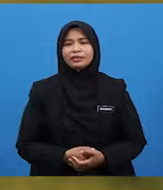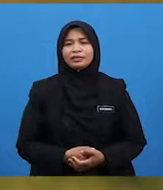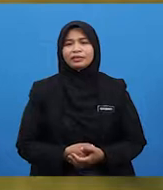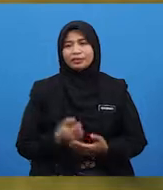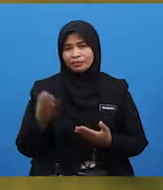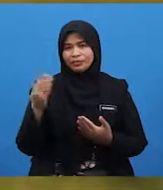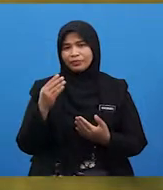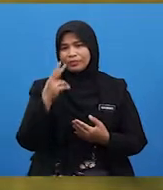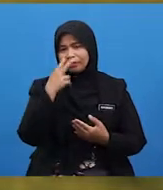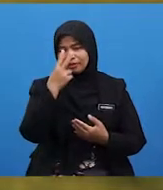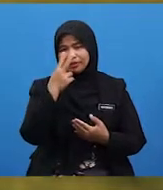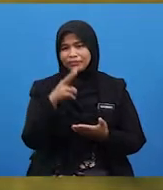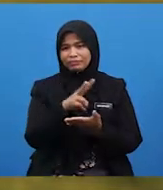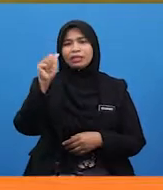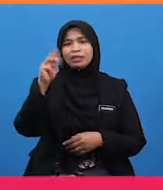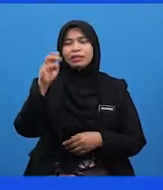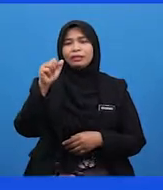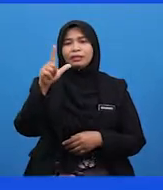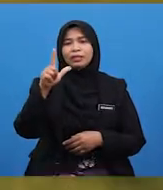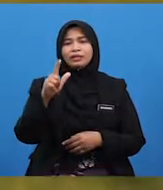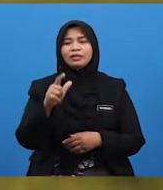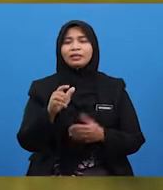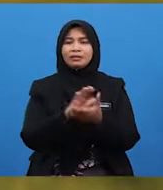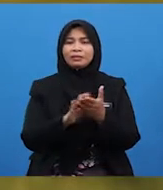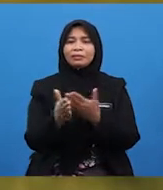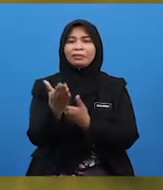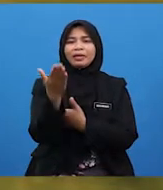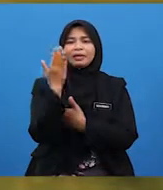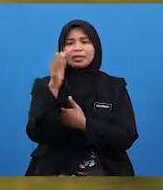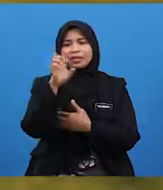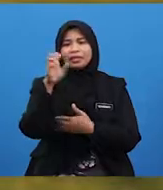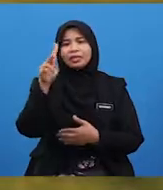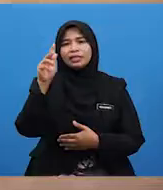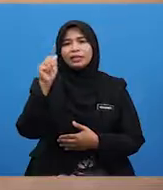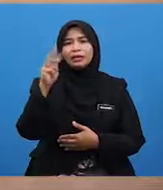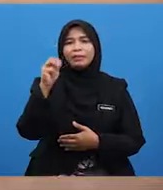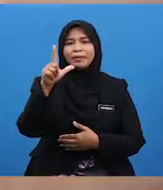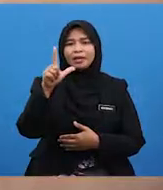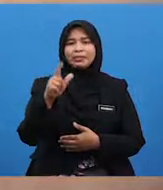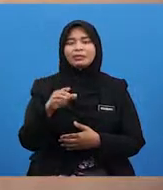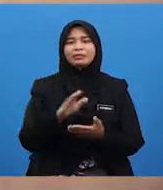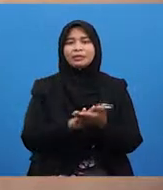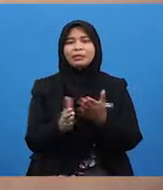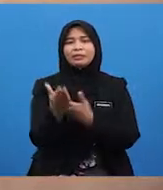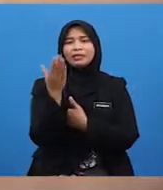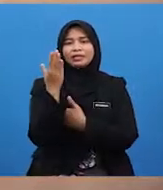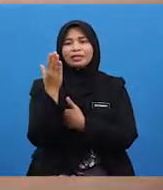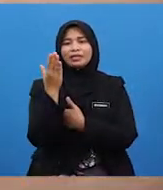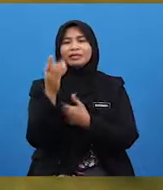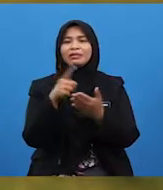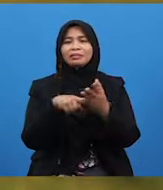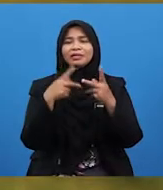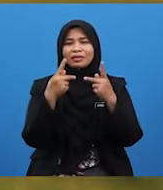Jom kita membuat panggilan video kepada Encik Kamal. Selamat pagi Encik Kamal. Selamat pagi Cikgu Sasi, apa